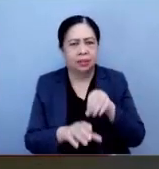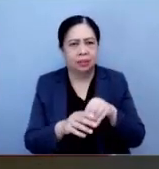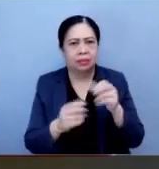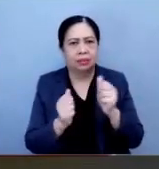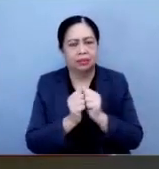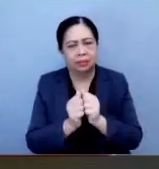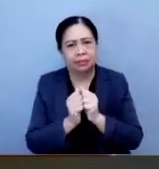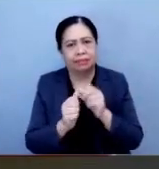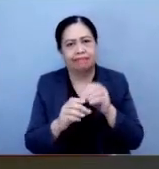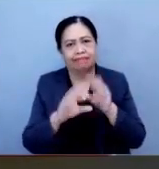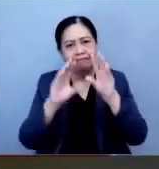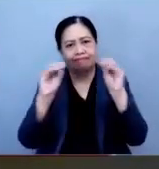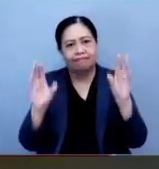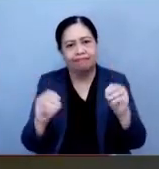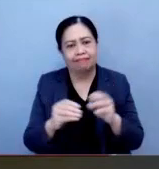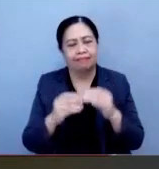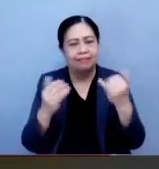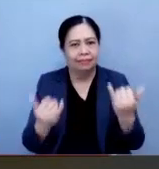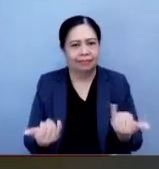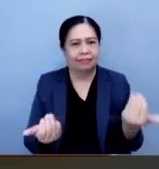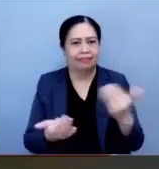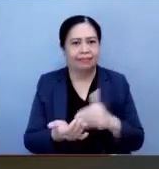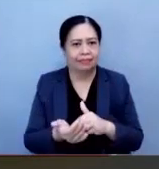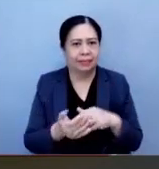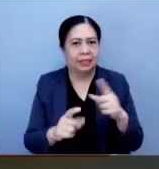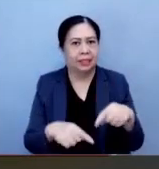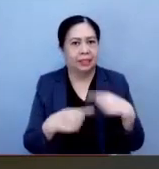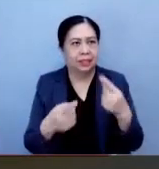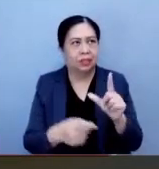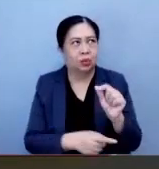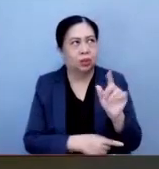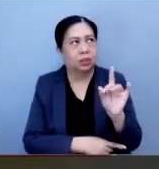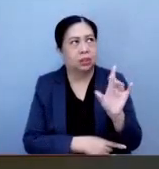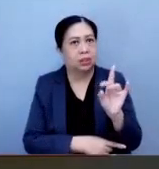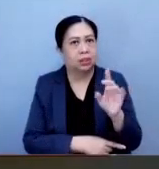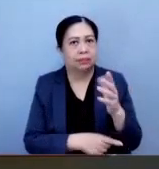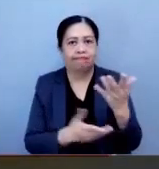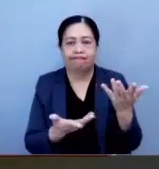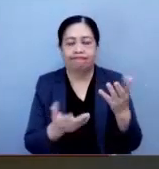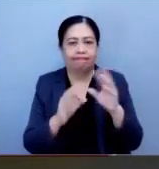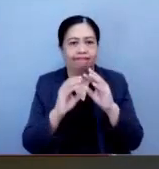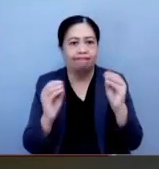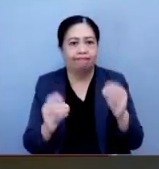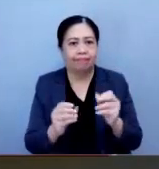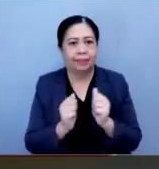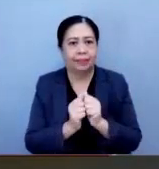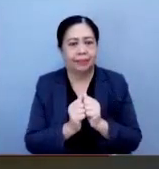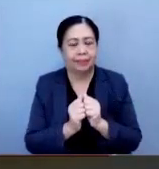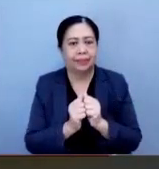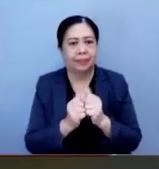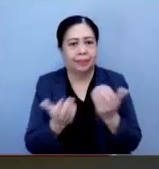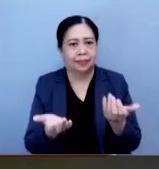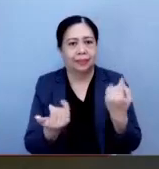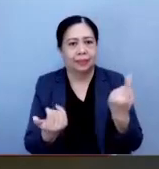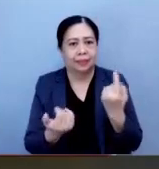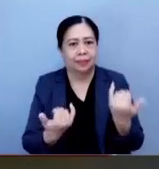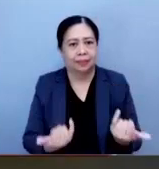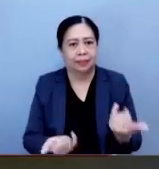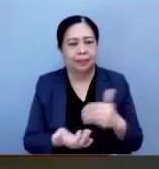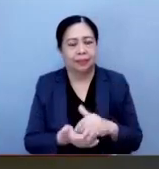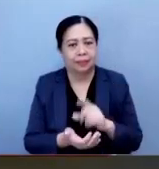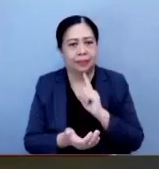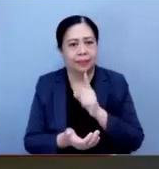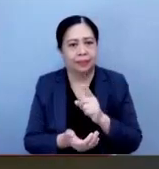ma'am. Ngayon lang po ulit. Since 2018, wala pong Pasko na kasama namin siya. Ngayon lang ulit talaga.